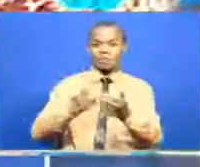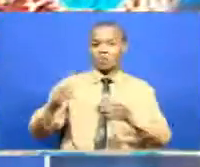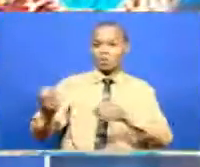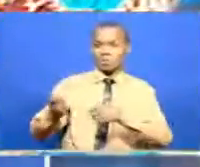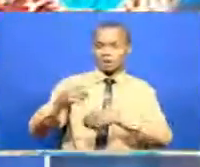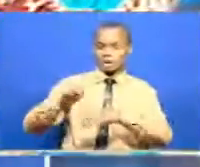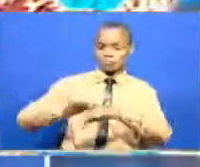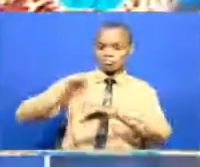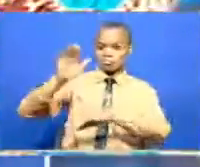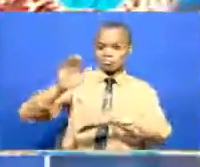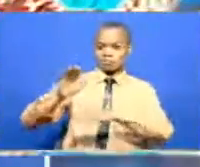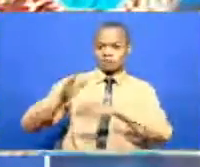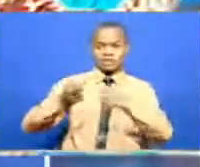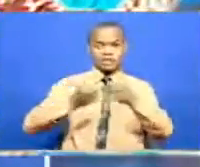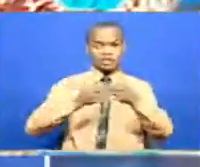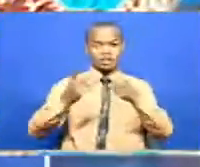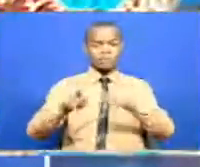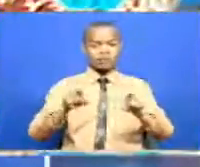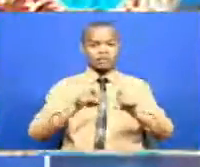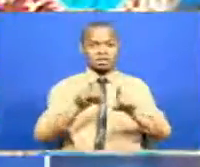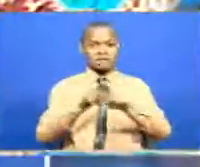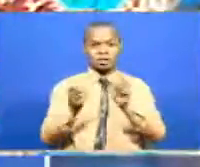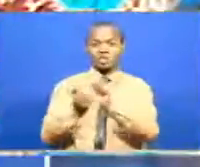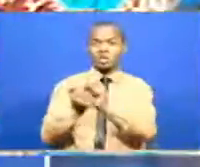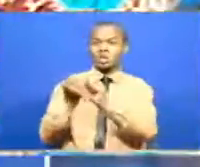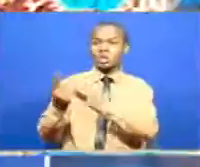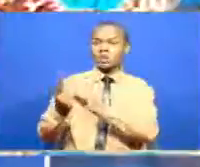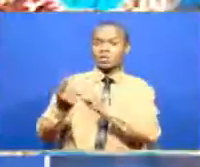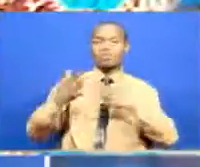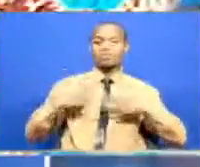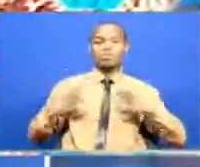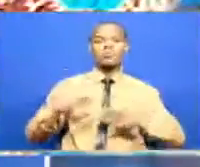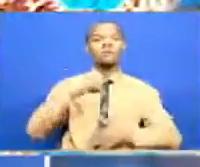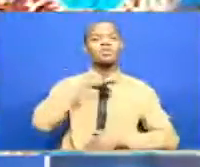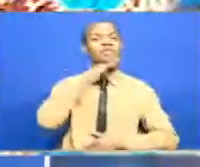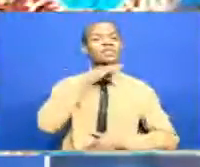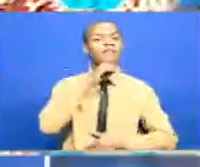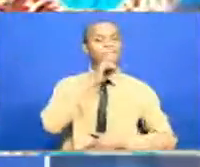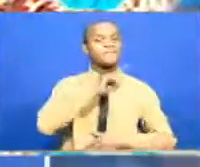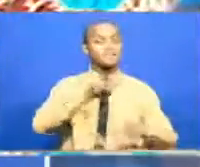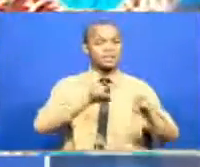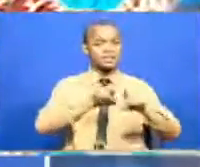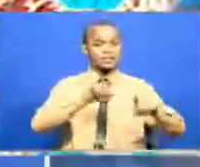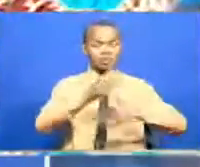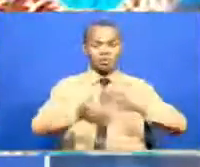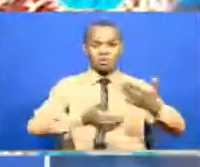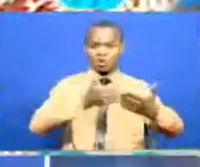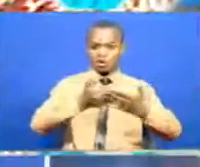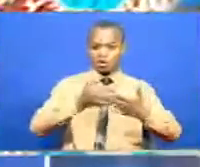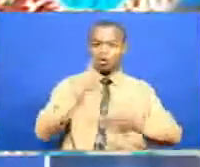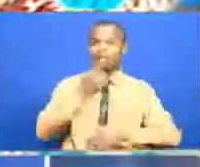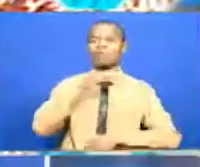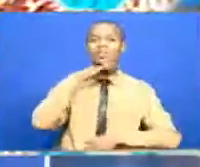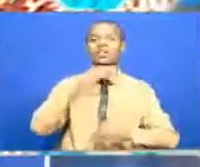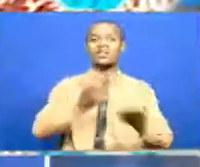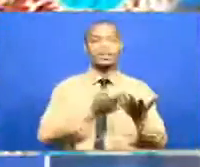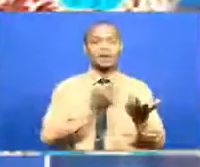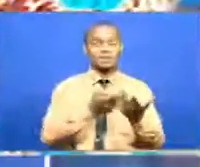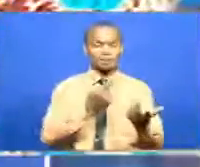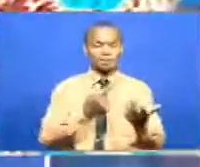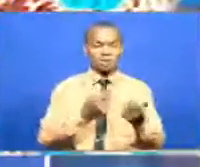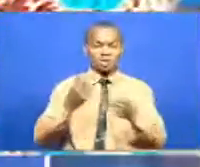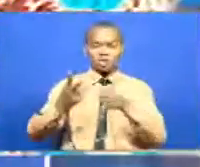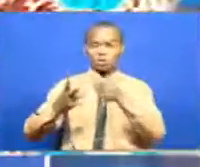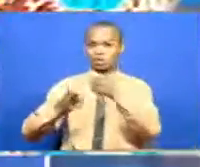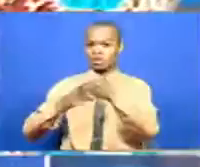Watu 11 zaidi wamefariki kutokana na ugonjwa huo COVID-19 na kufikisha 274 jumla ya watu walioaga